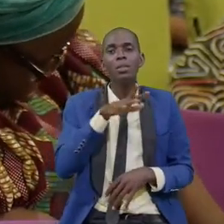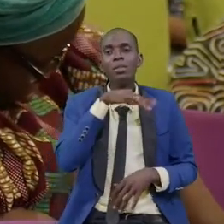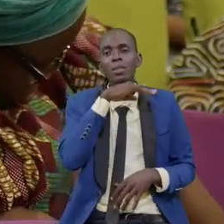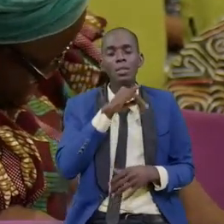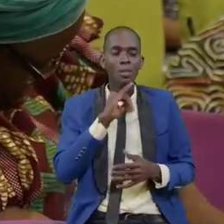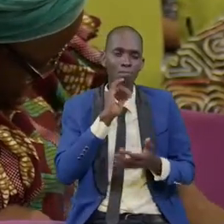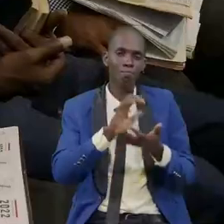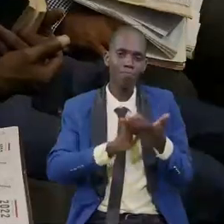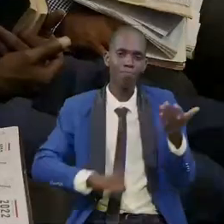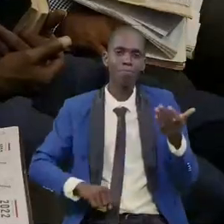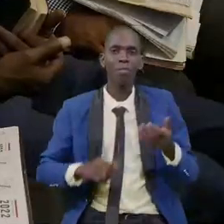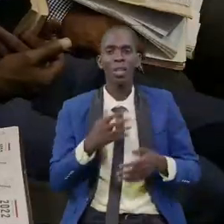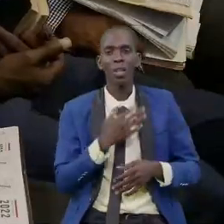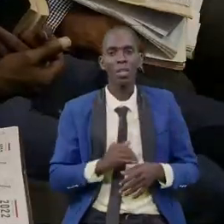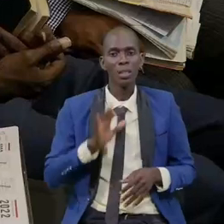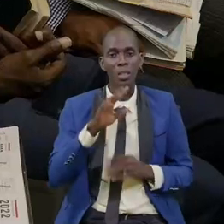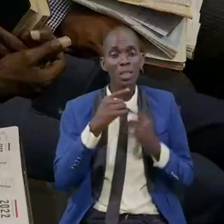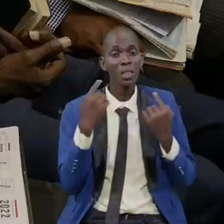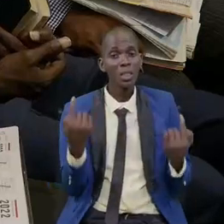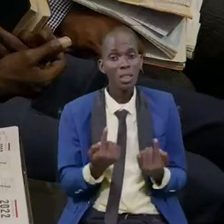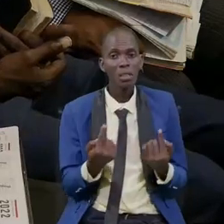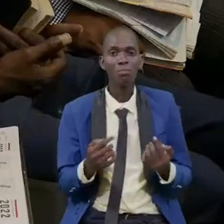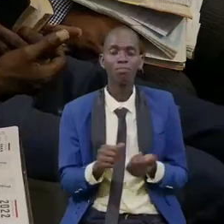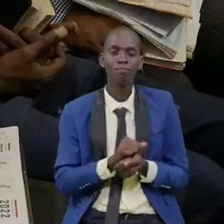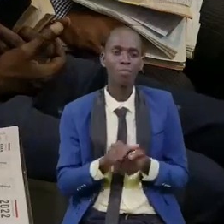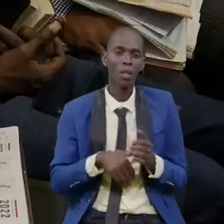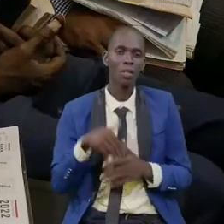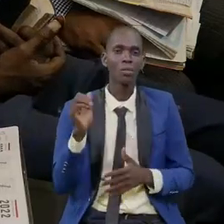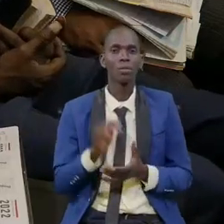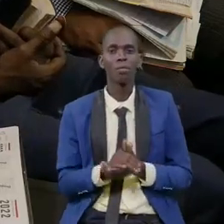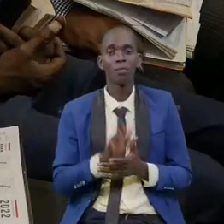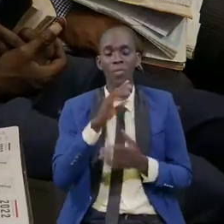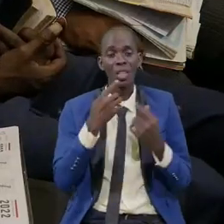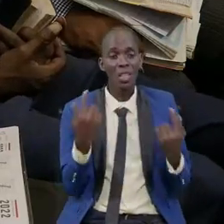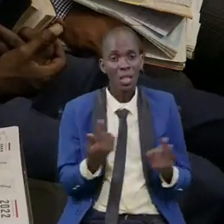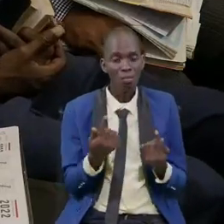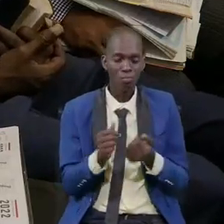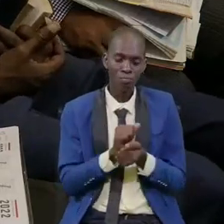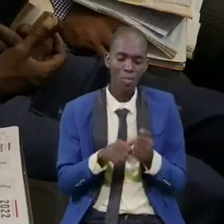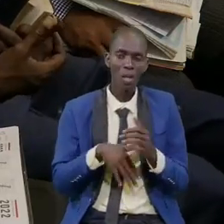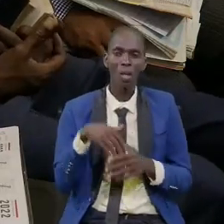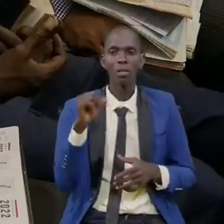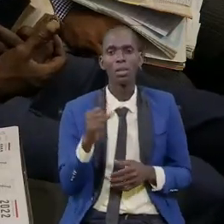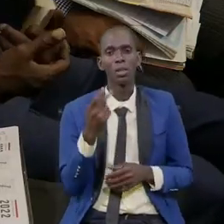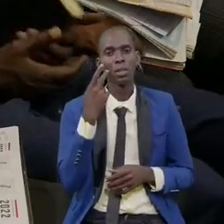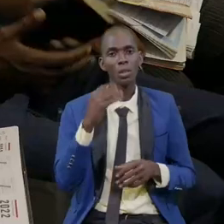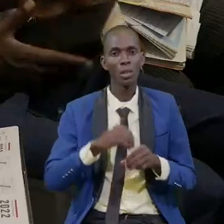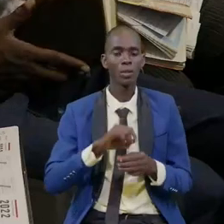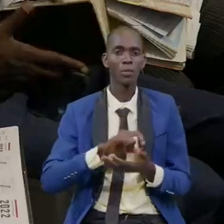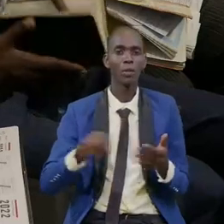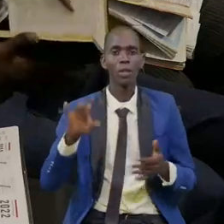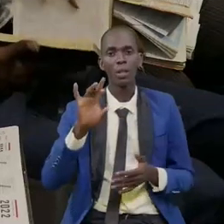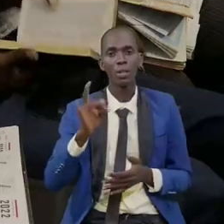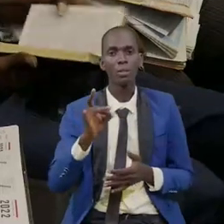il en toucha ma bouche et dit, ceci a touché tes lèvres, ton iniquité est enlevée et ton péché est expié. Le verset